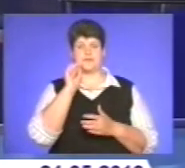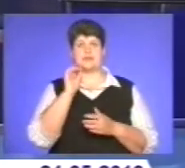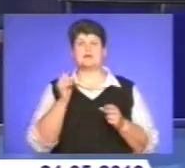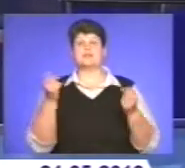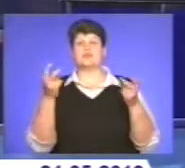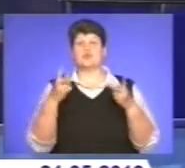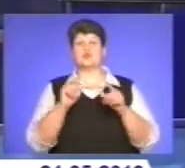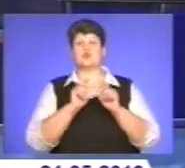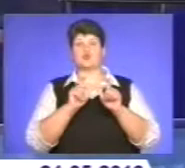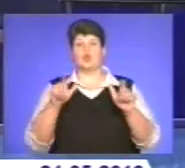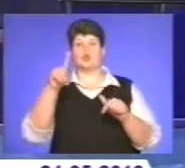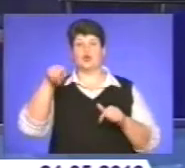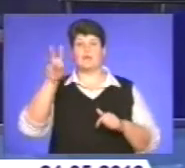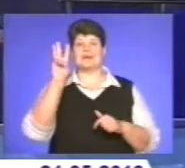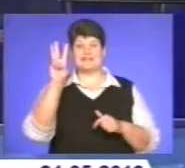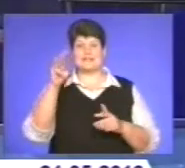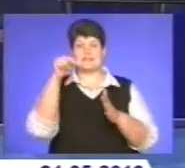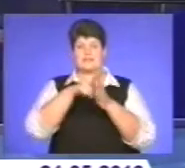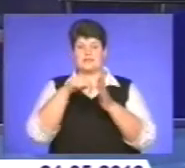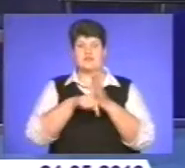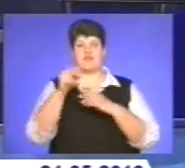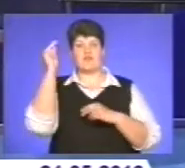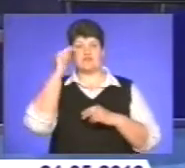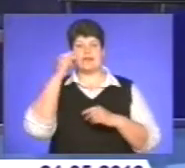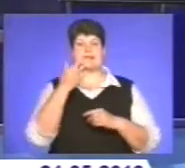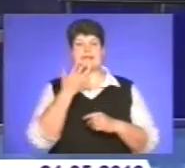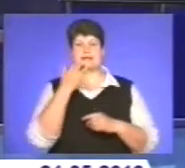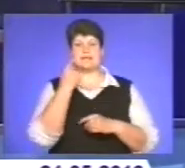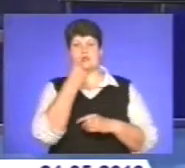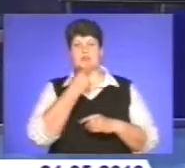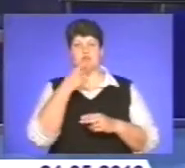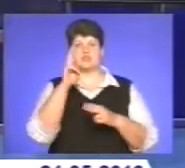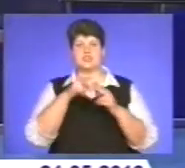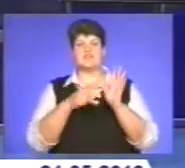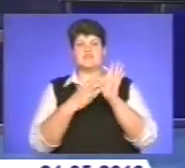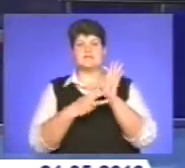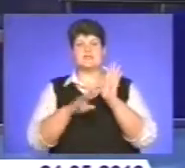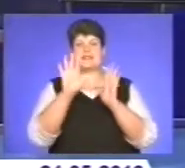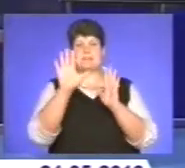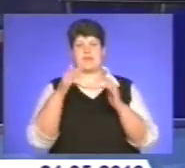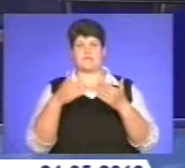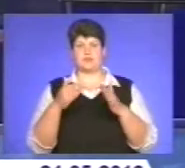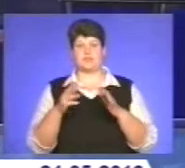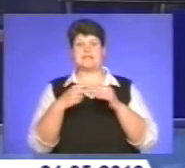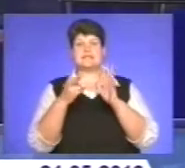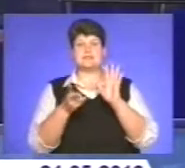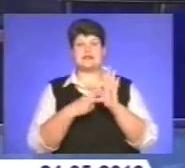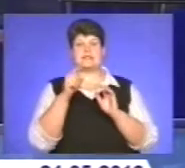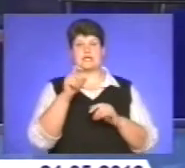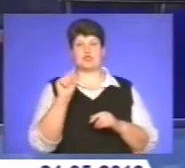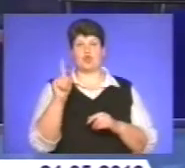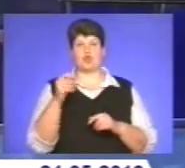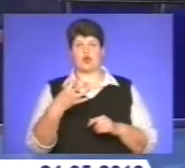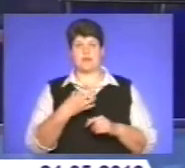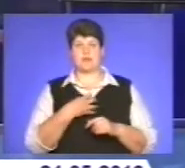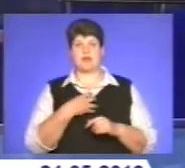Спеціалізовану школу номер 3 з поглибленим вивченням іноземних мов закінчують 85 випускників. 17 з них із золотою медаллю,